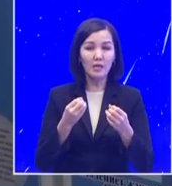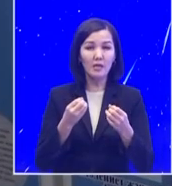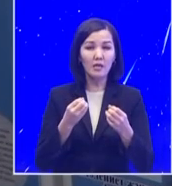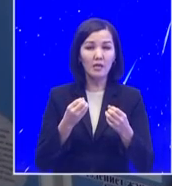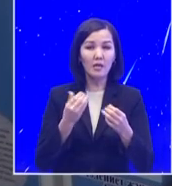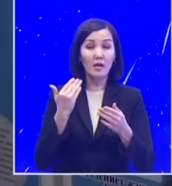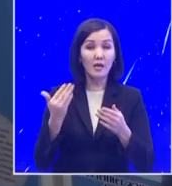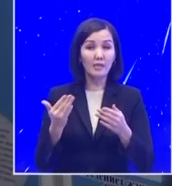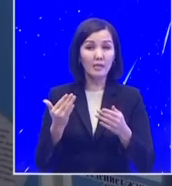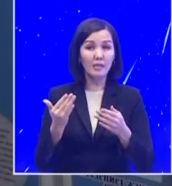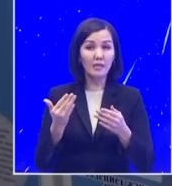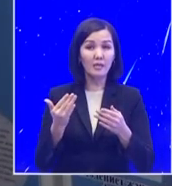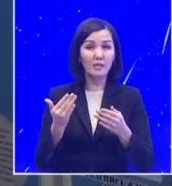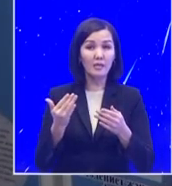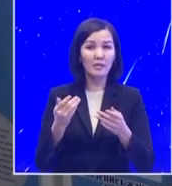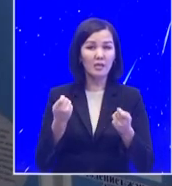они